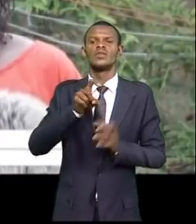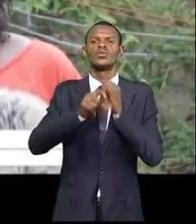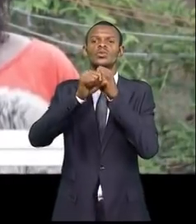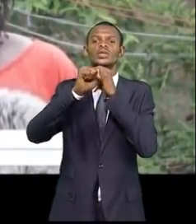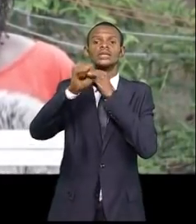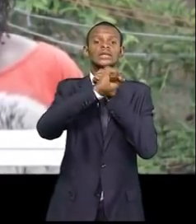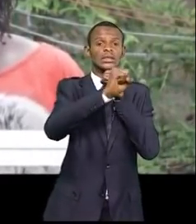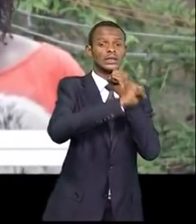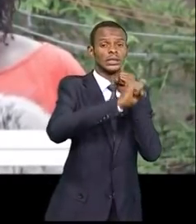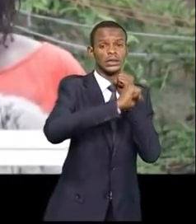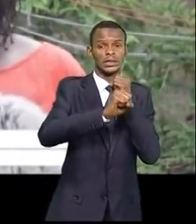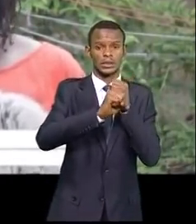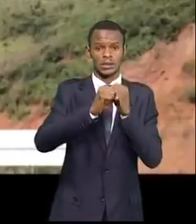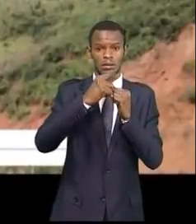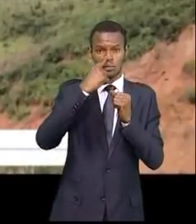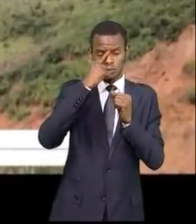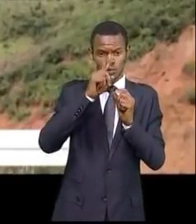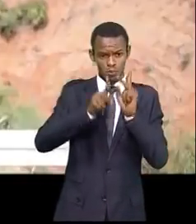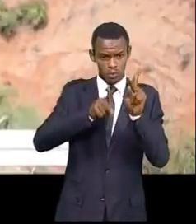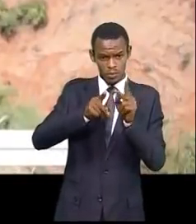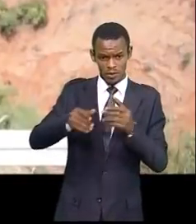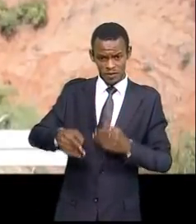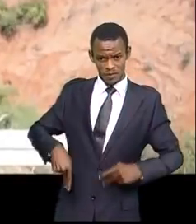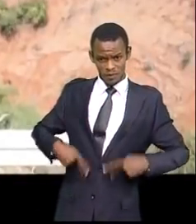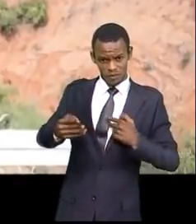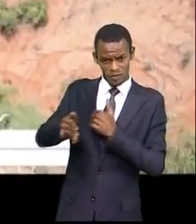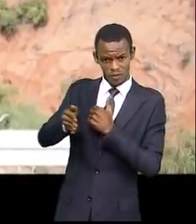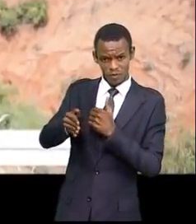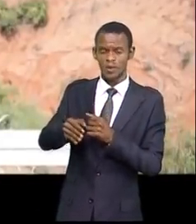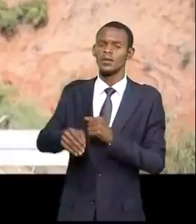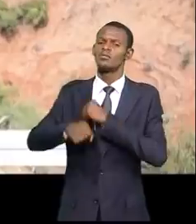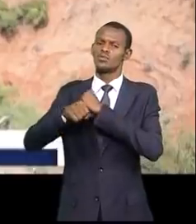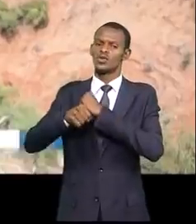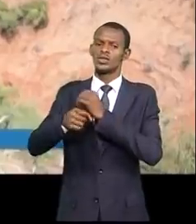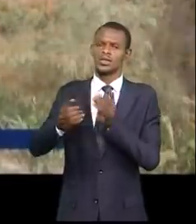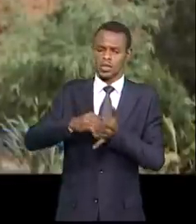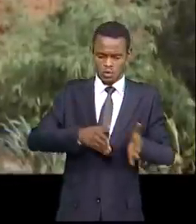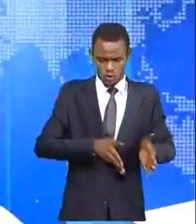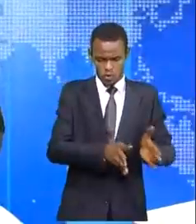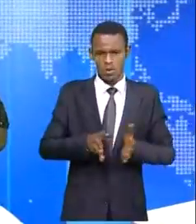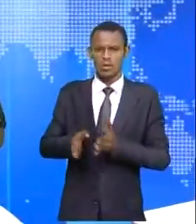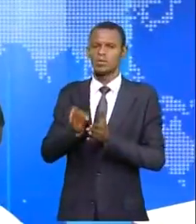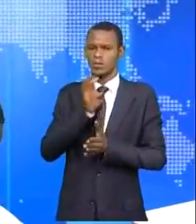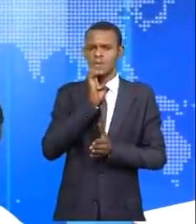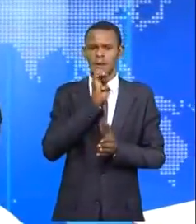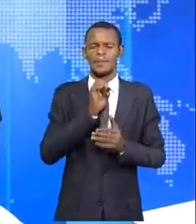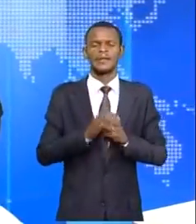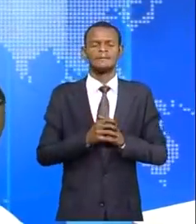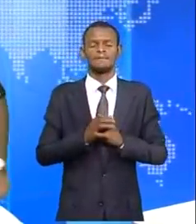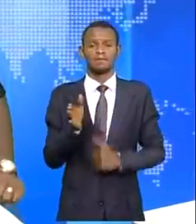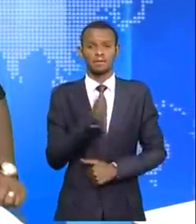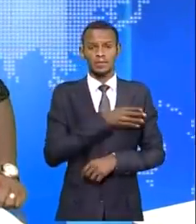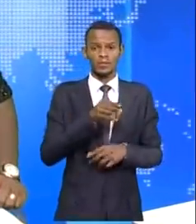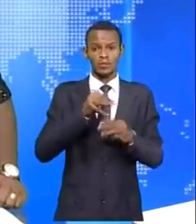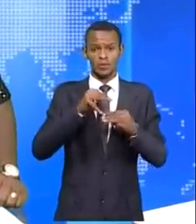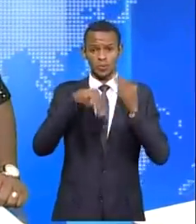pour la protection des sites environnement dépourvu d'un système de canalisation des eaux des pluies et au ministère du plan